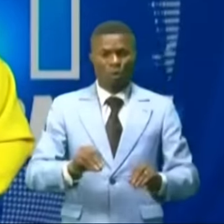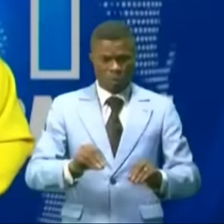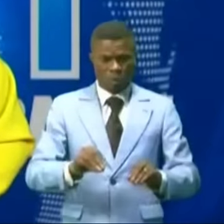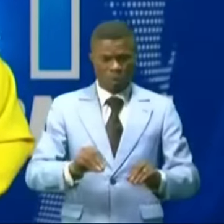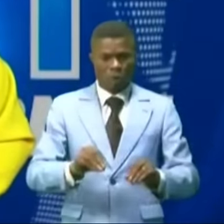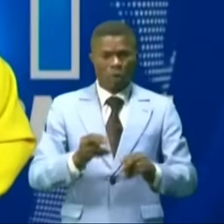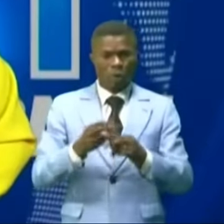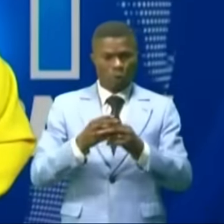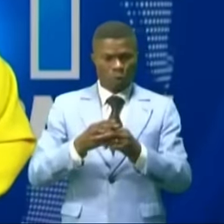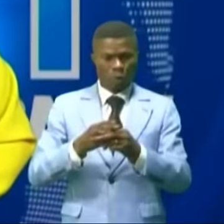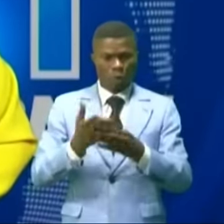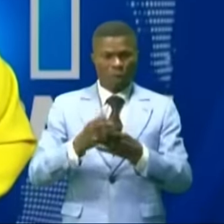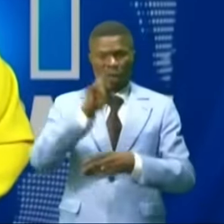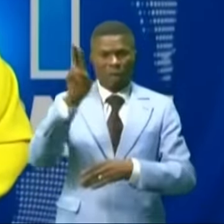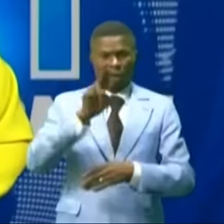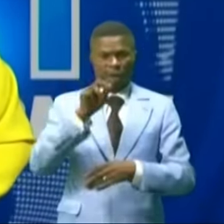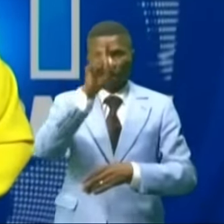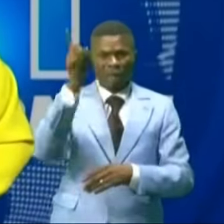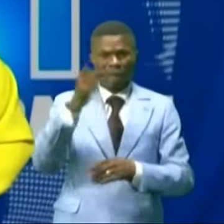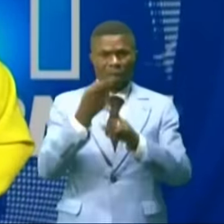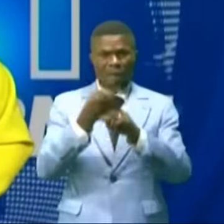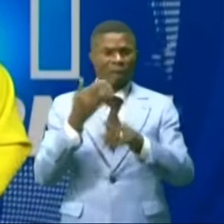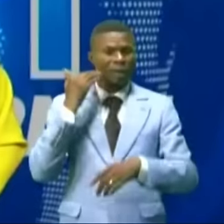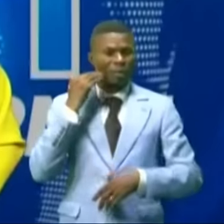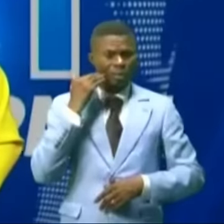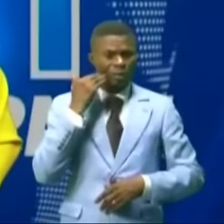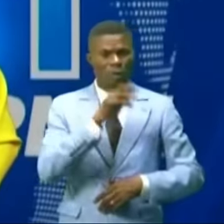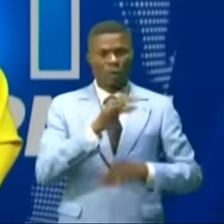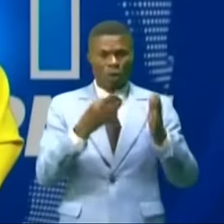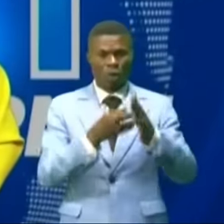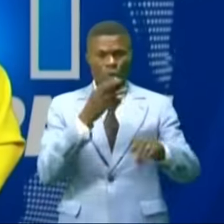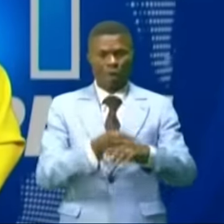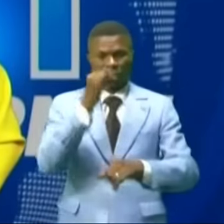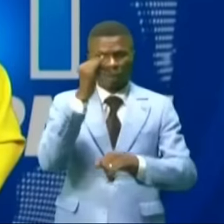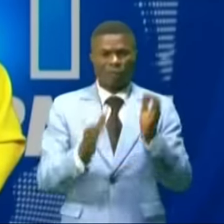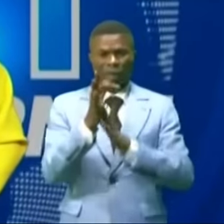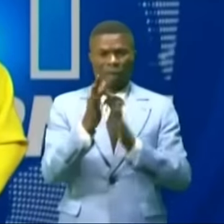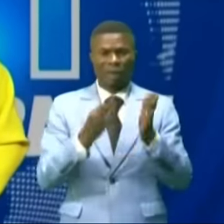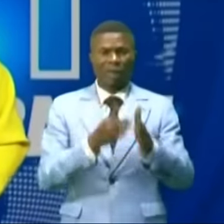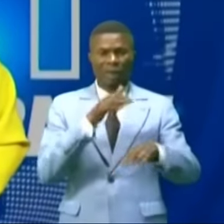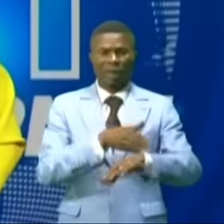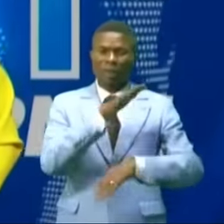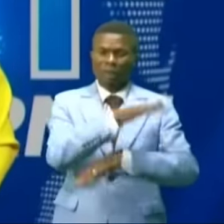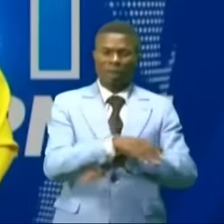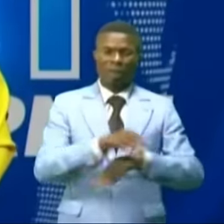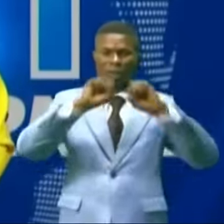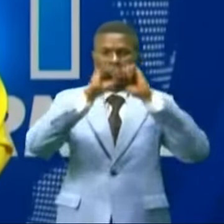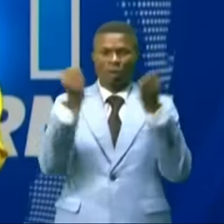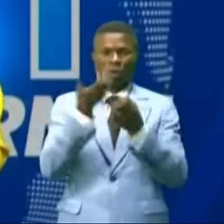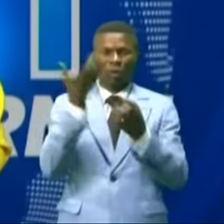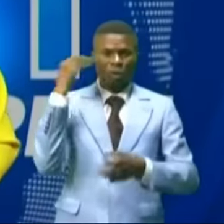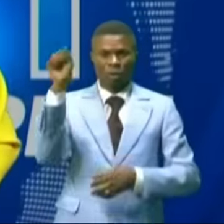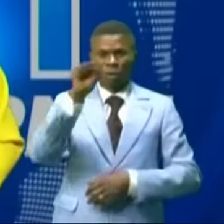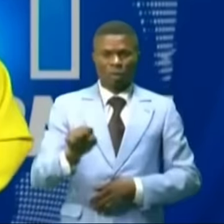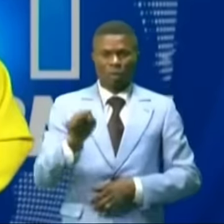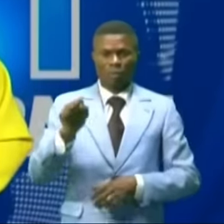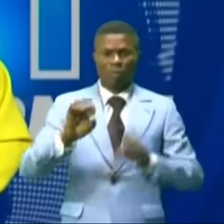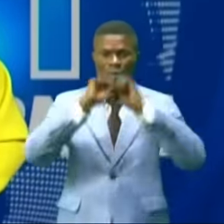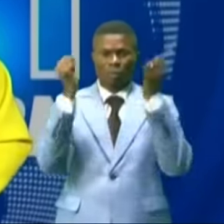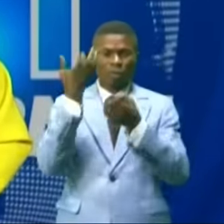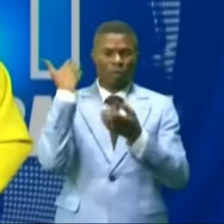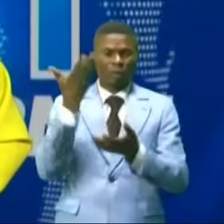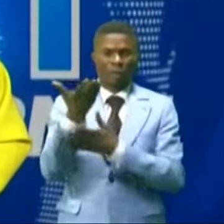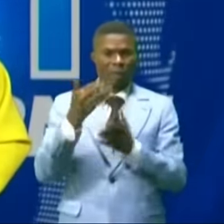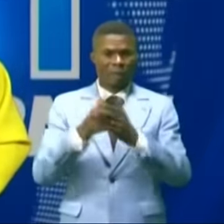momentanément interrompue ce vendredi 31 mai 2024 de 8h à 18h. La SNEL, la régie des eaux, présente